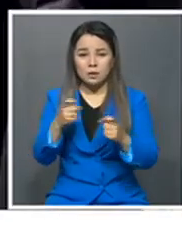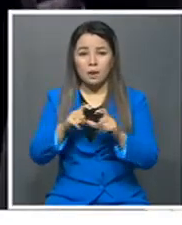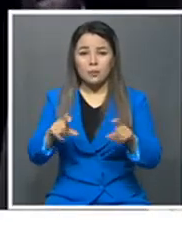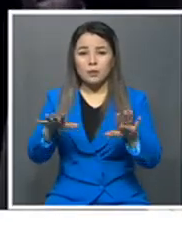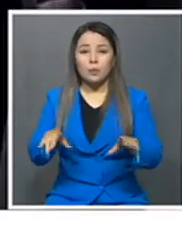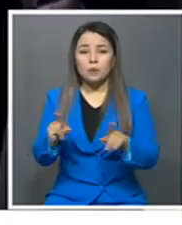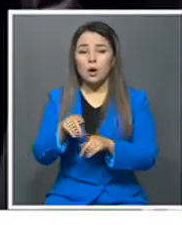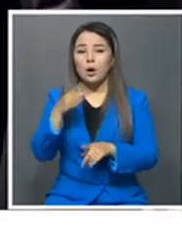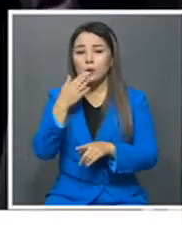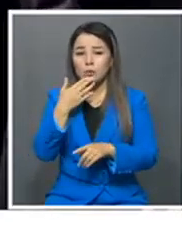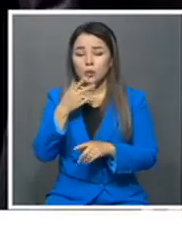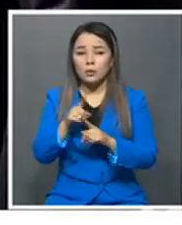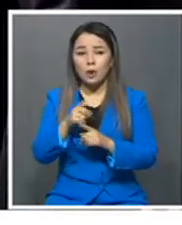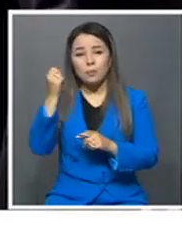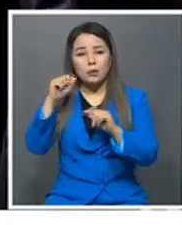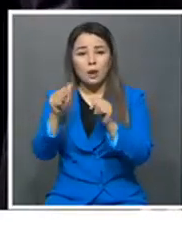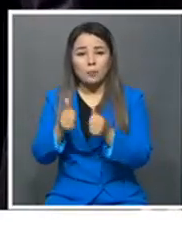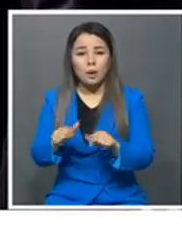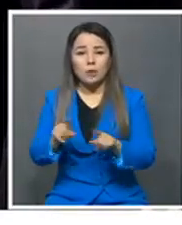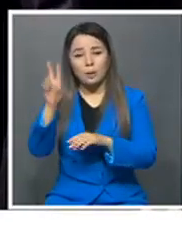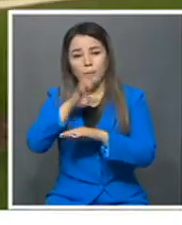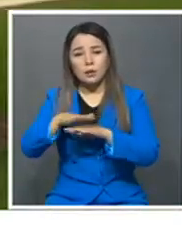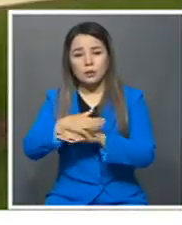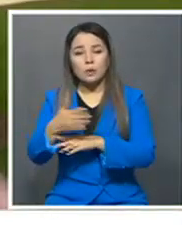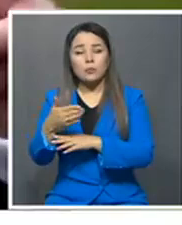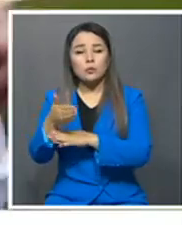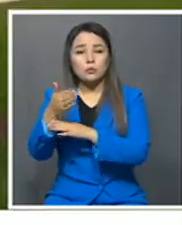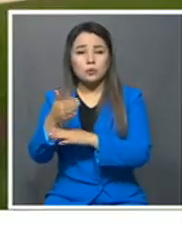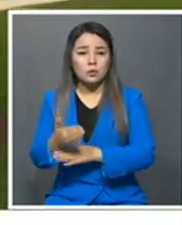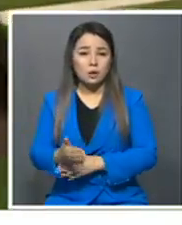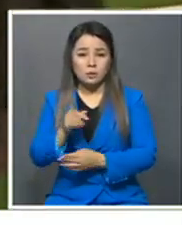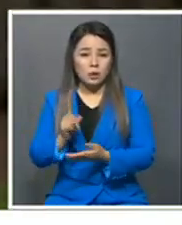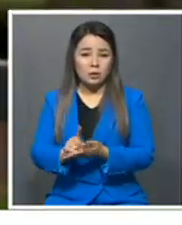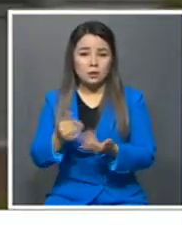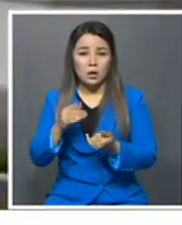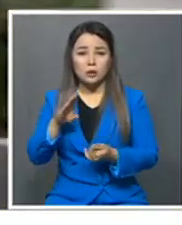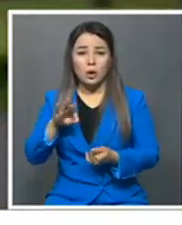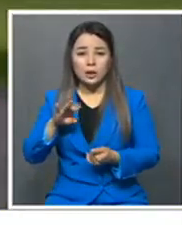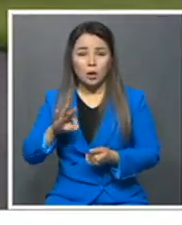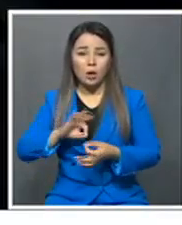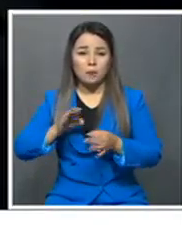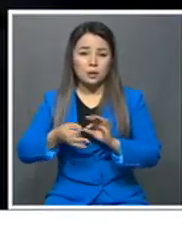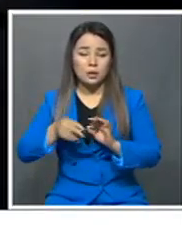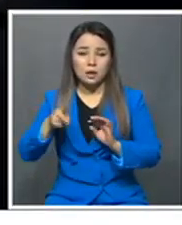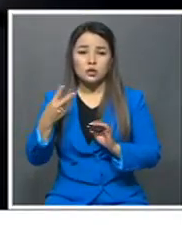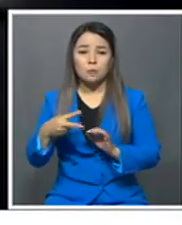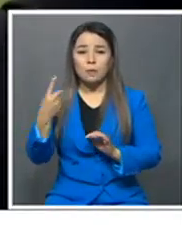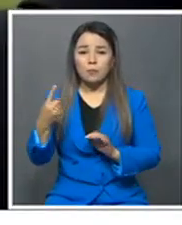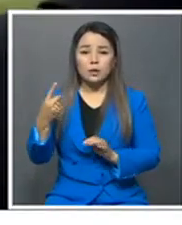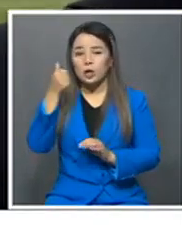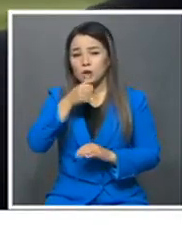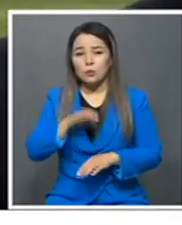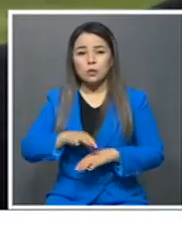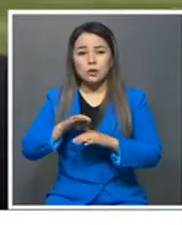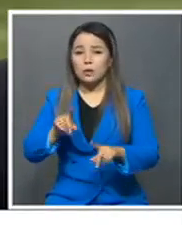ғимараттары мен ұлттық монументтерде мемлекеттік ту төмен түсіріледі. Сондай-ақ Токио Олимпиадасы 2021 жылы да